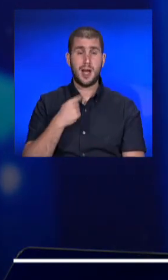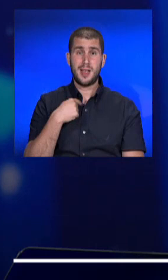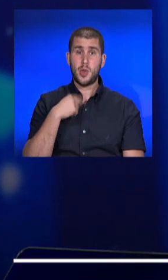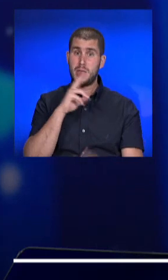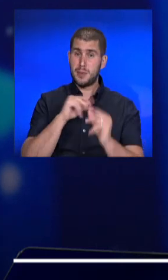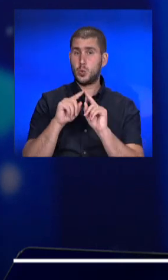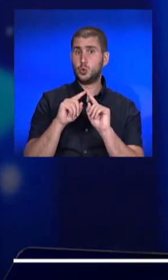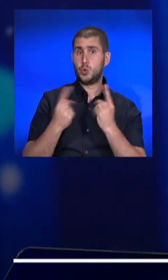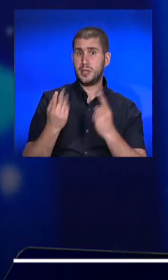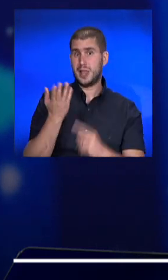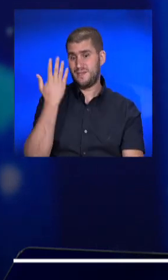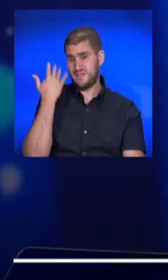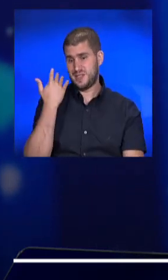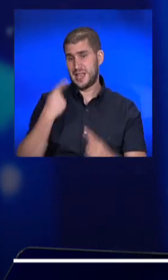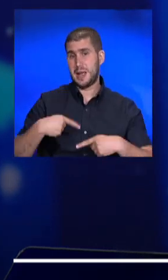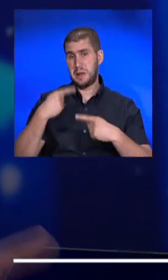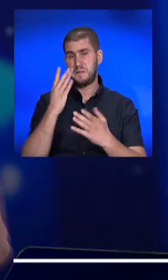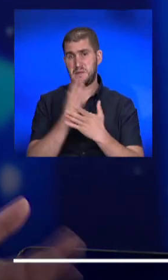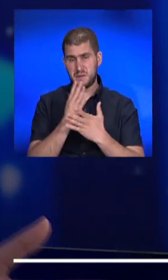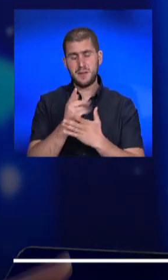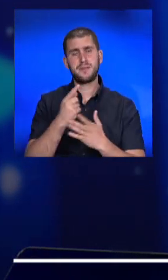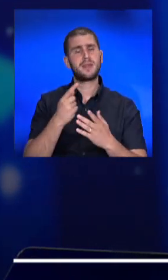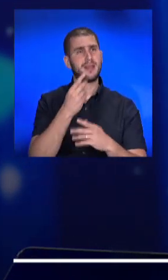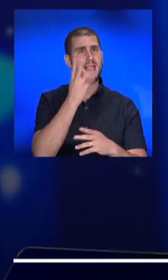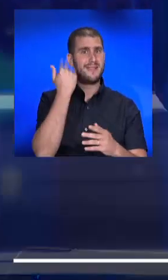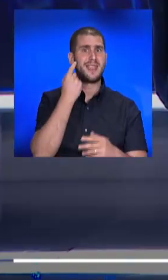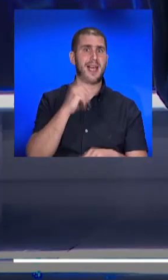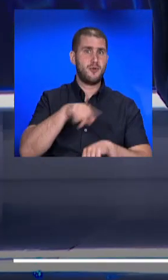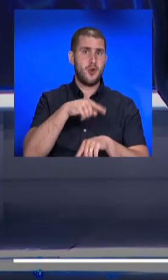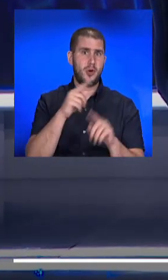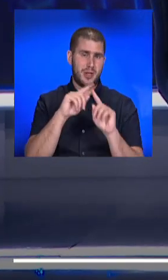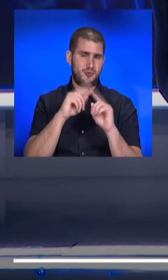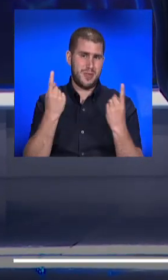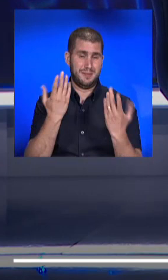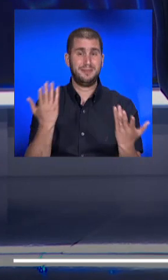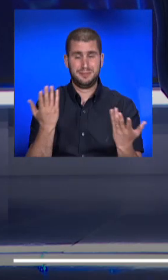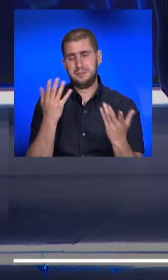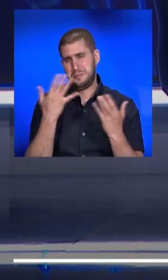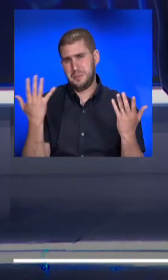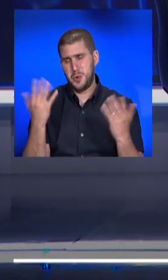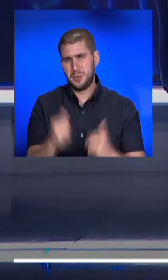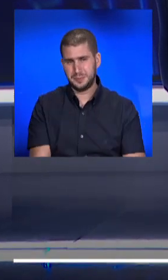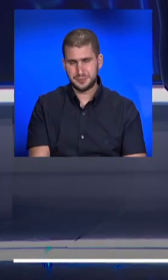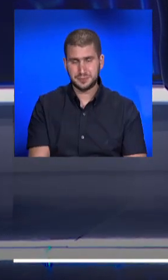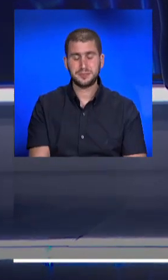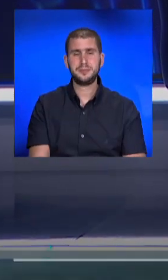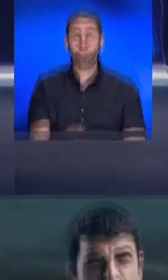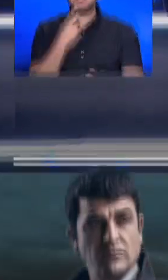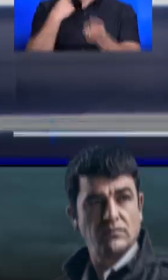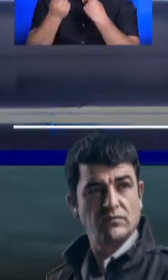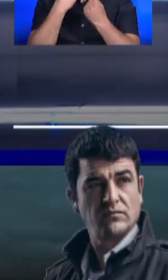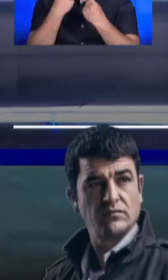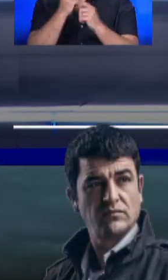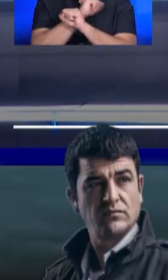אחרת לפני רק כמה ימים. ועדת הכספים שלא לדבר לפני כמה שעות. לגמרי, כן. שלא לדבר, כן, על מסע ומתן